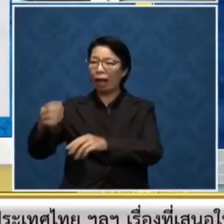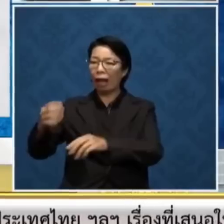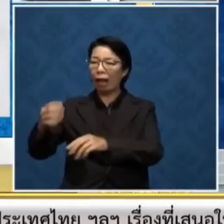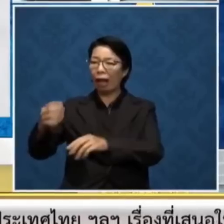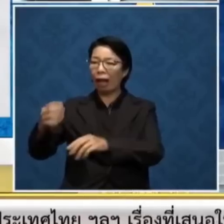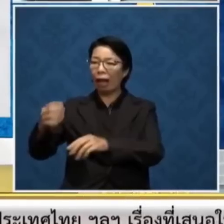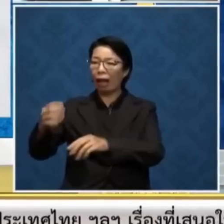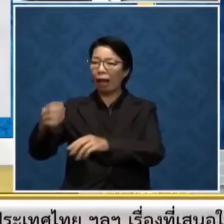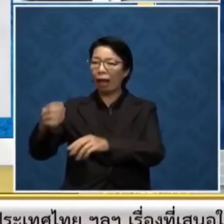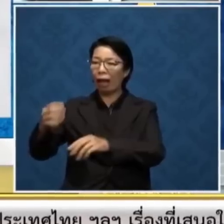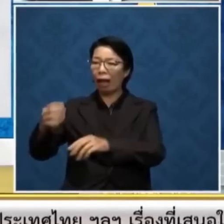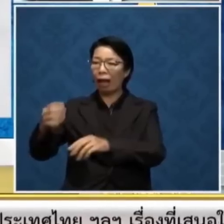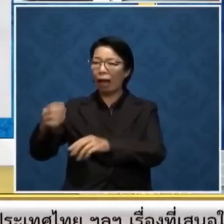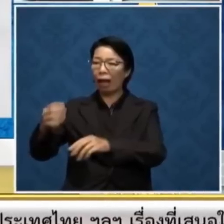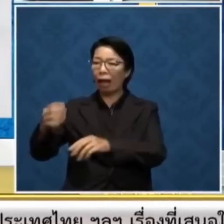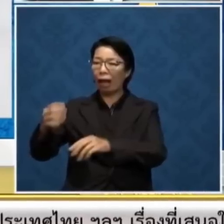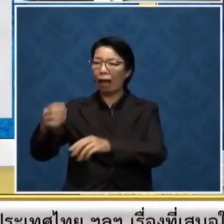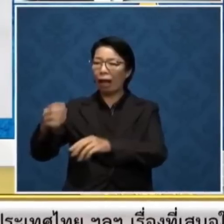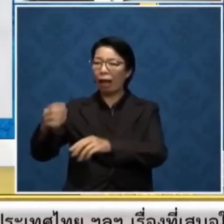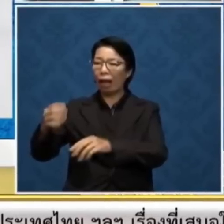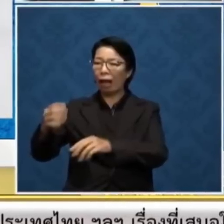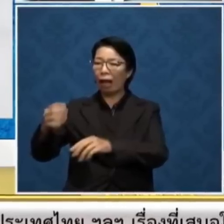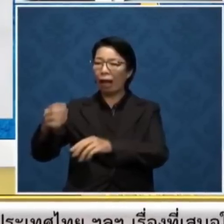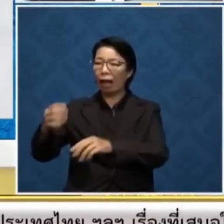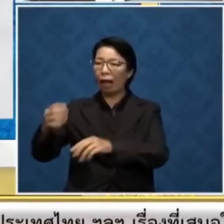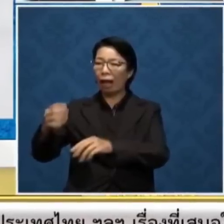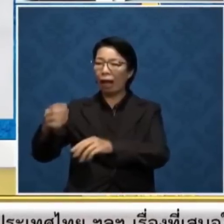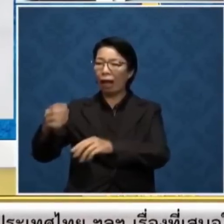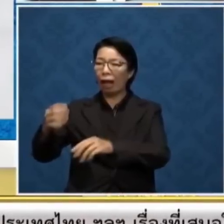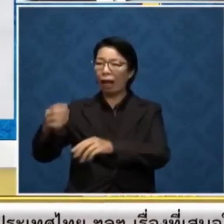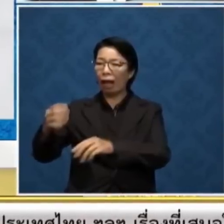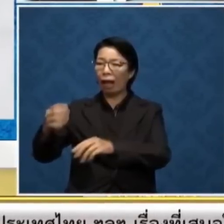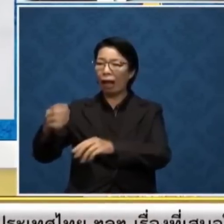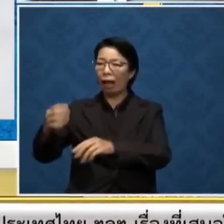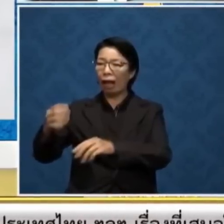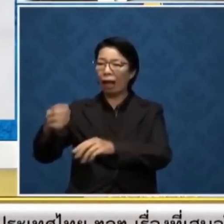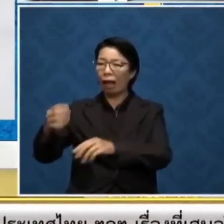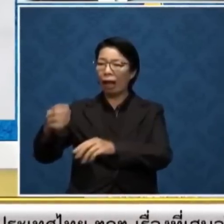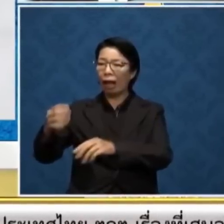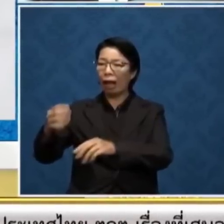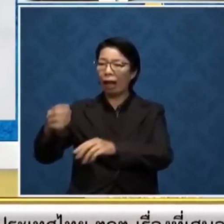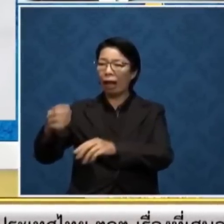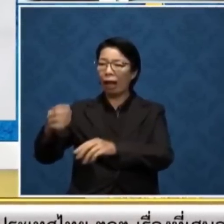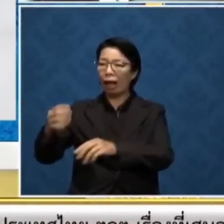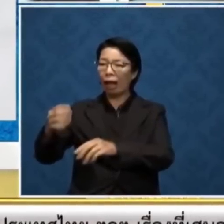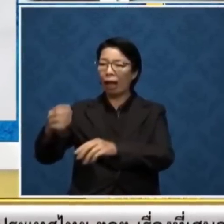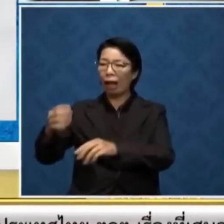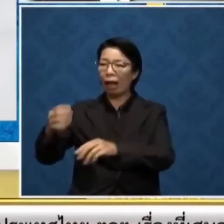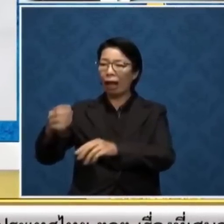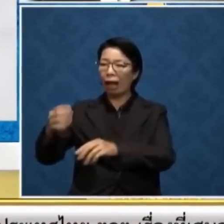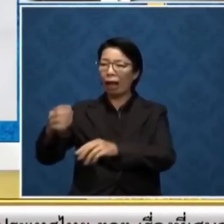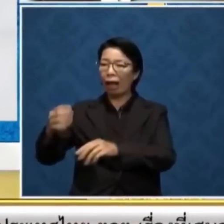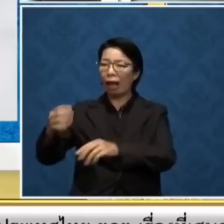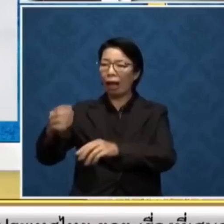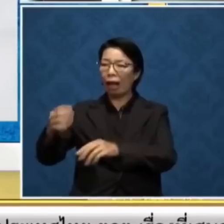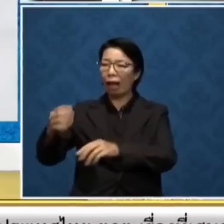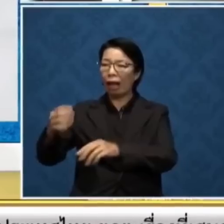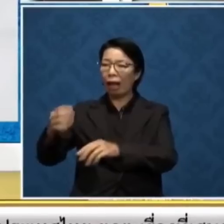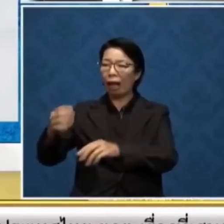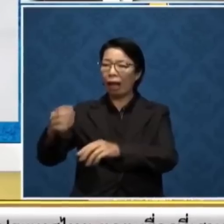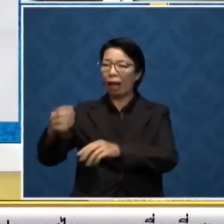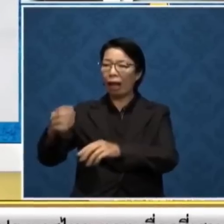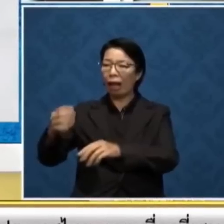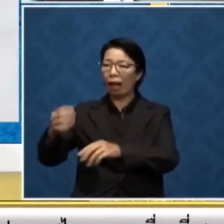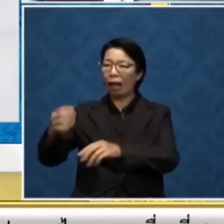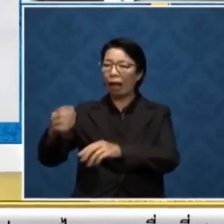การประชุมนี้ในวันจันทร์ซึ่งเป็นวันที่ประชาชนส่วนใหญ่ต้องไปทำงานกันส่วนสถานที่นะคะท่านประธานก็ไป